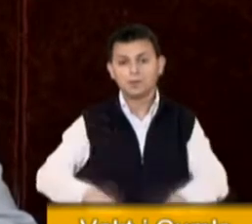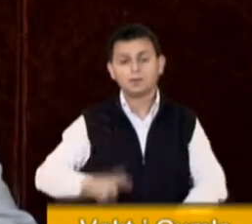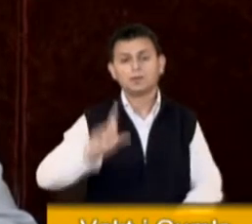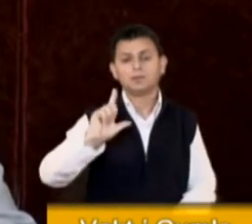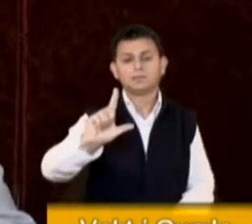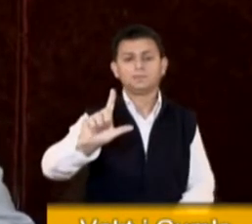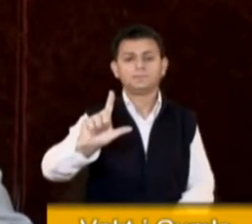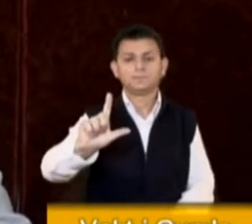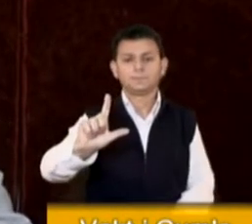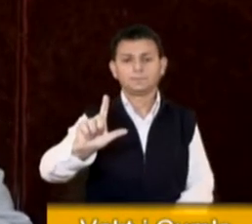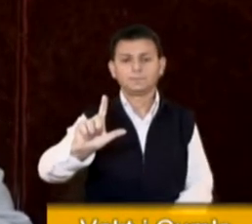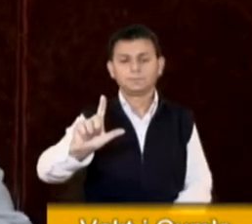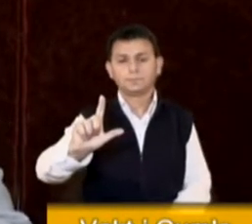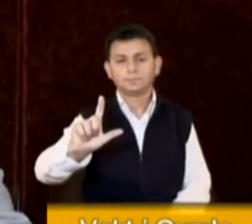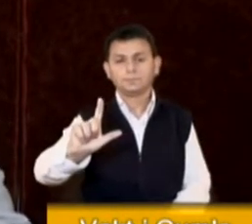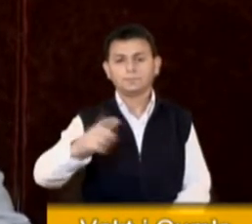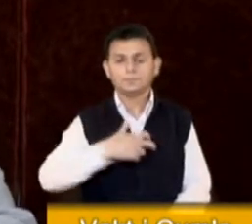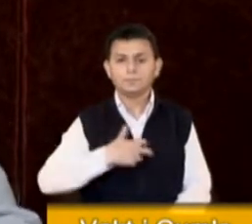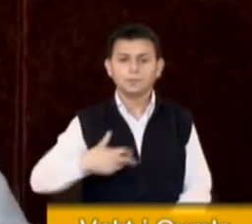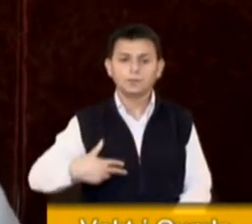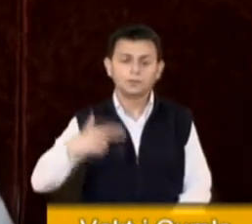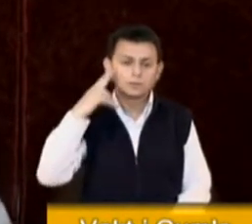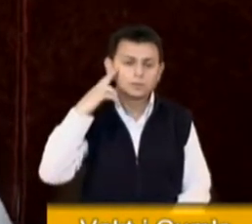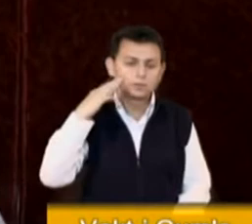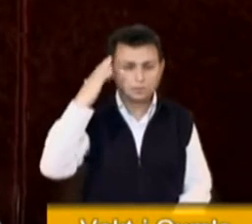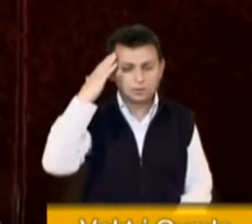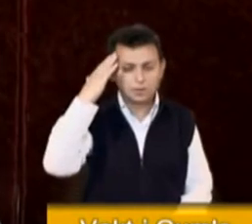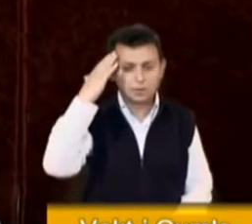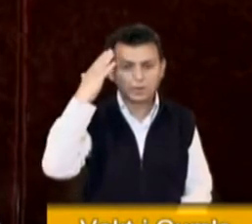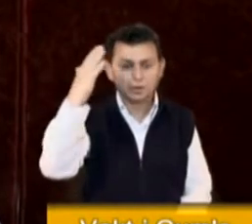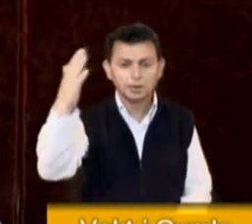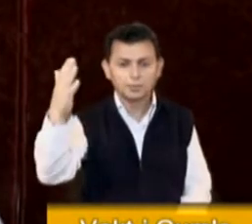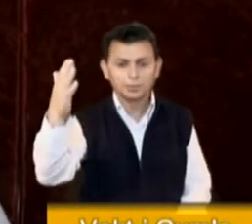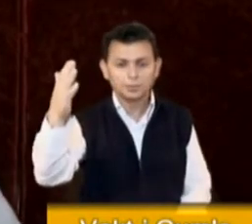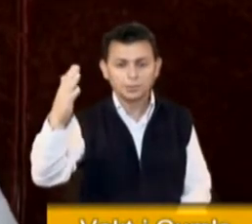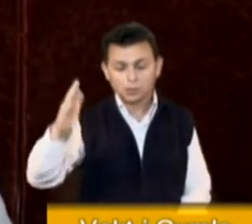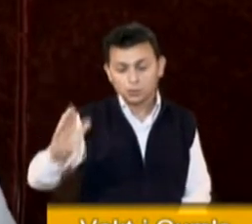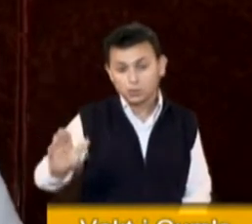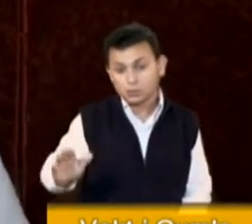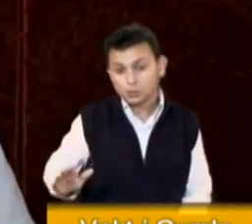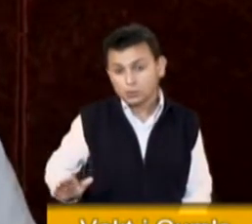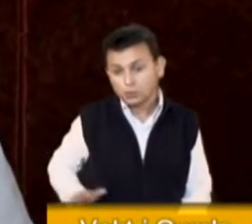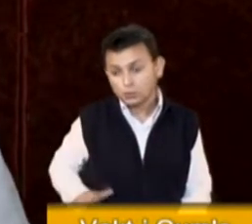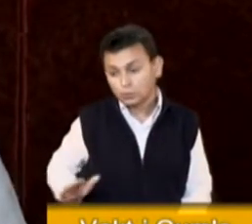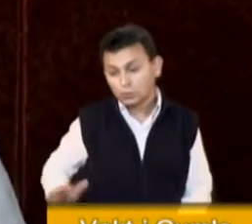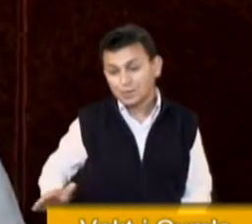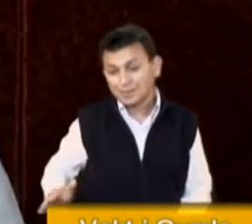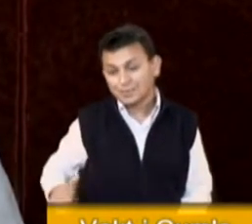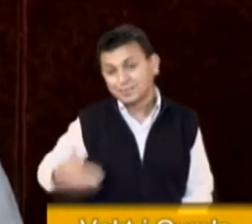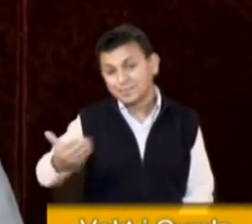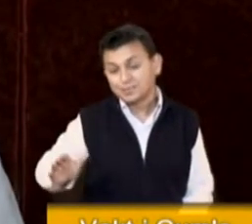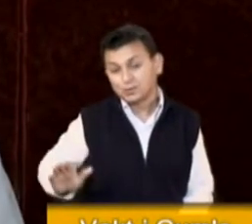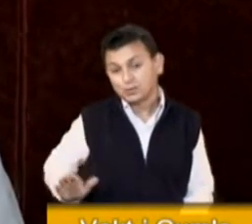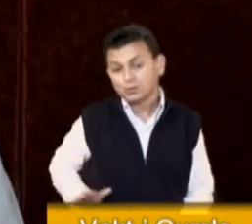gereken şeylerdendir muhterem ümmetler. Efendimiz sallallahu aleyhi ve sellem torunları Hazreti